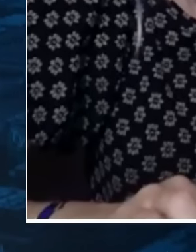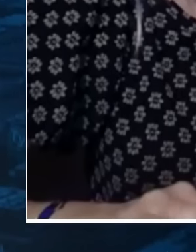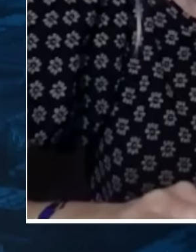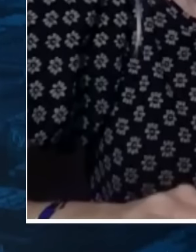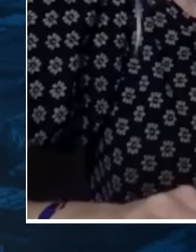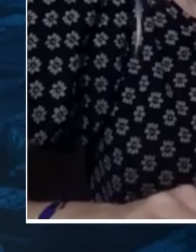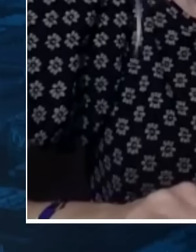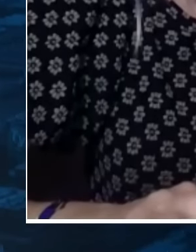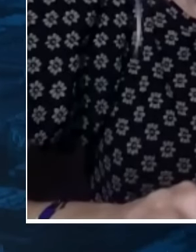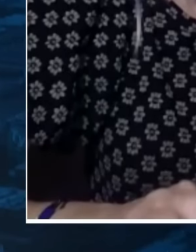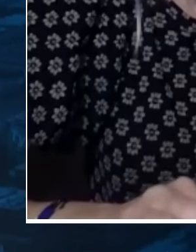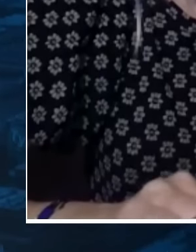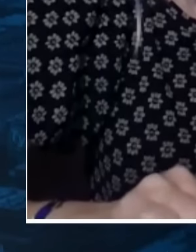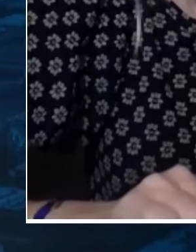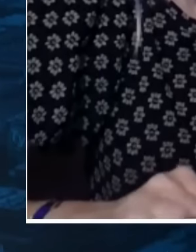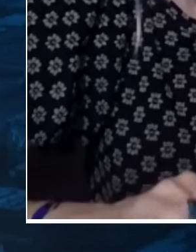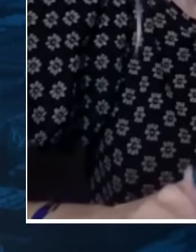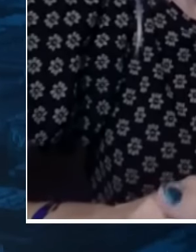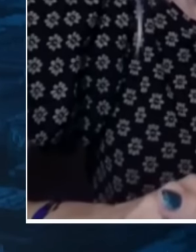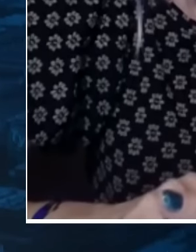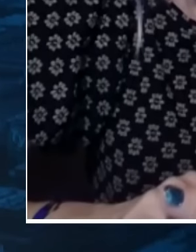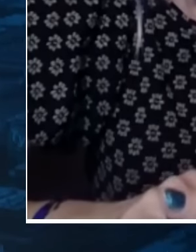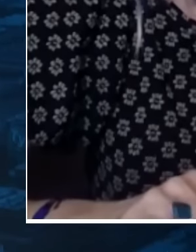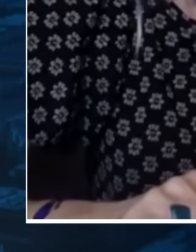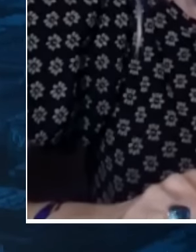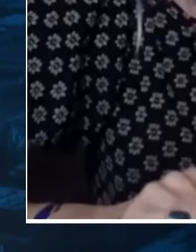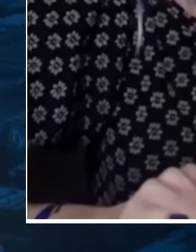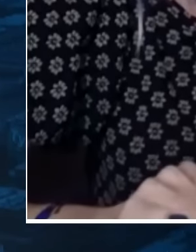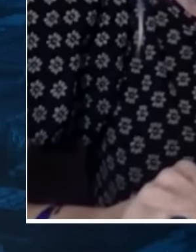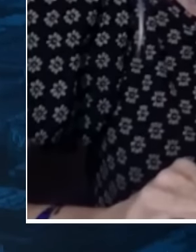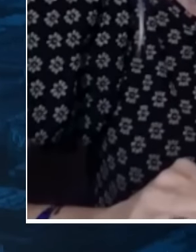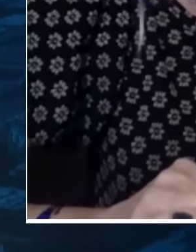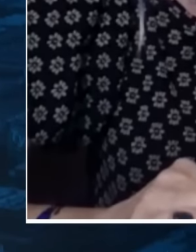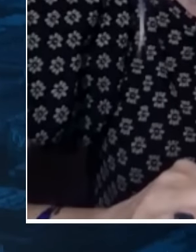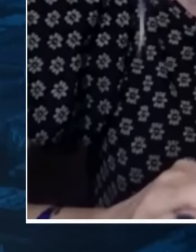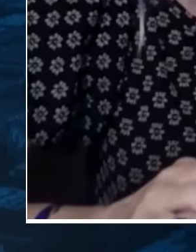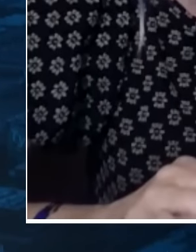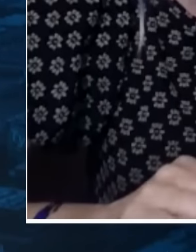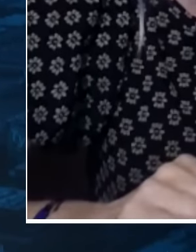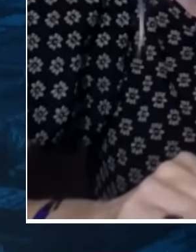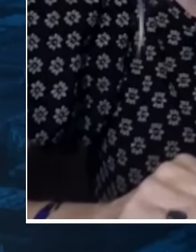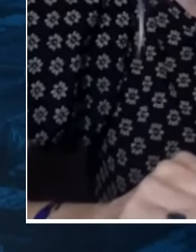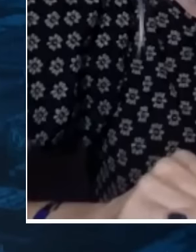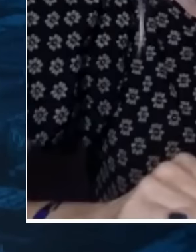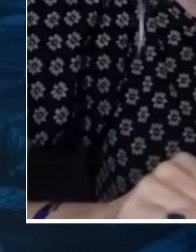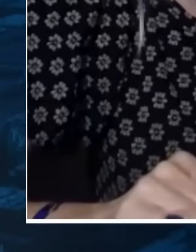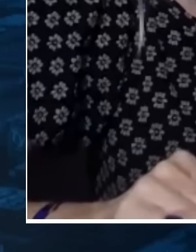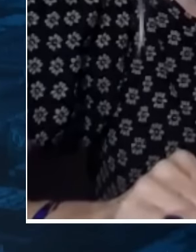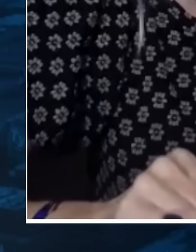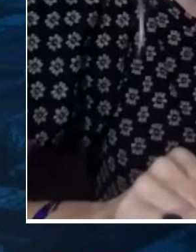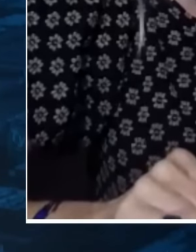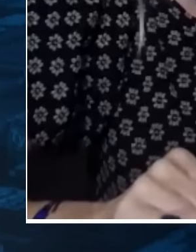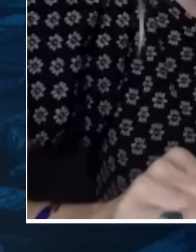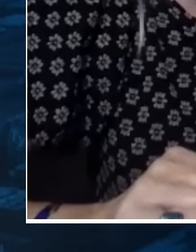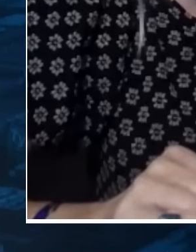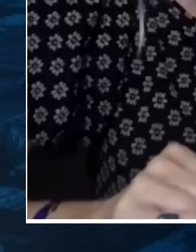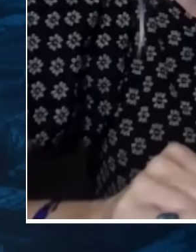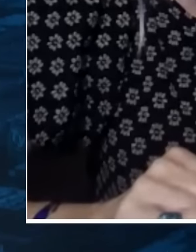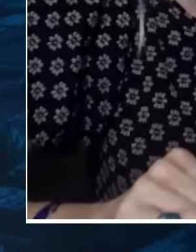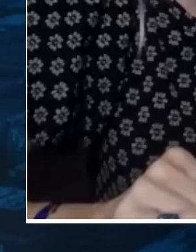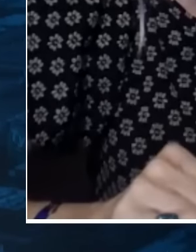powrotu do kompromisu aborcyjnego pan wicepremier Kosiniak Kamysz twierdzi że PSL domaga się powrotu do kompromisu i